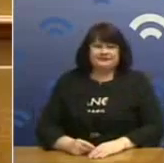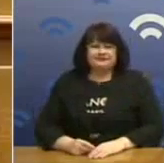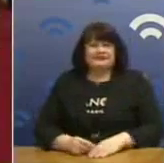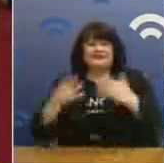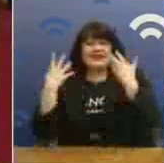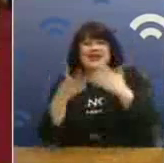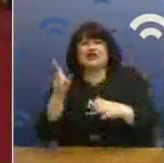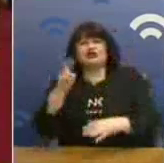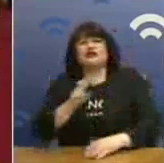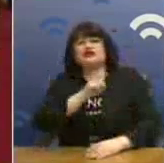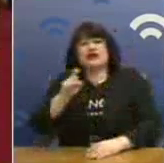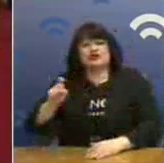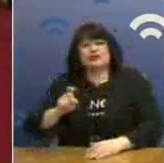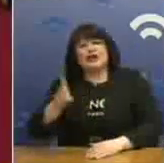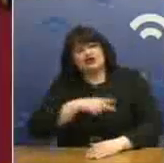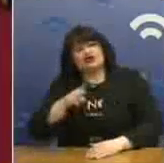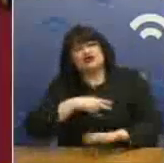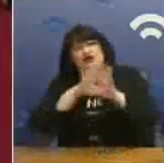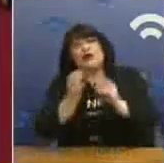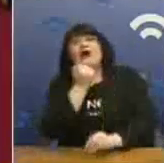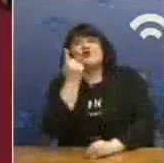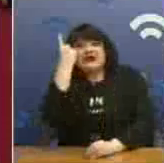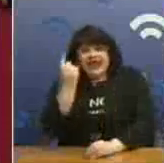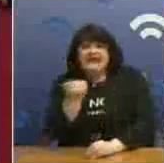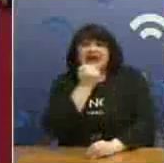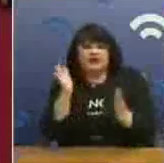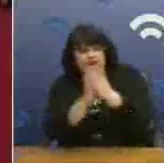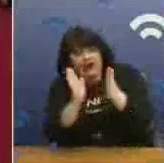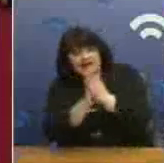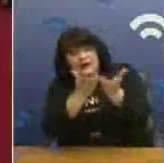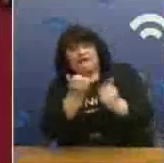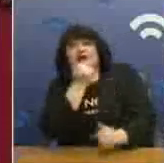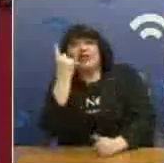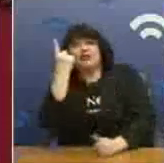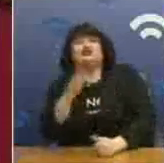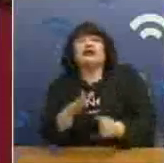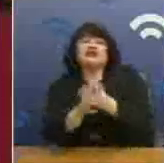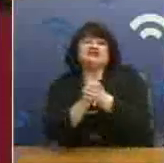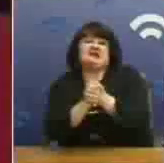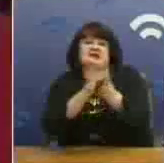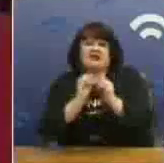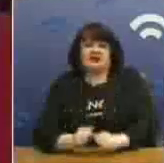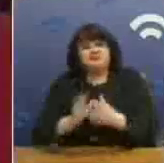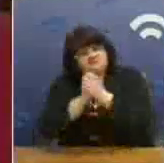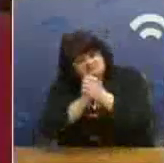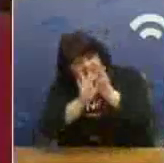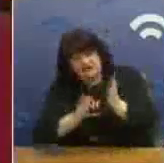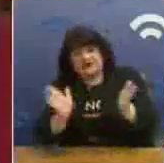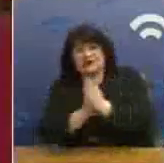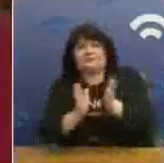κάνατε σωστά, κανένα λάθος δεν κάνατε. Μπράβο σας. Συγχαρητήρια. Συγχαρητήρια.